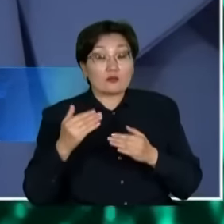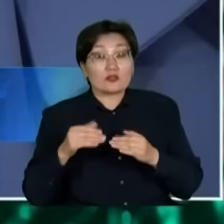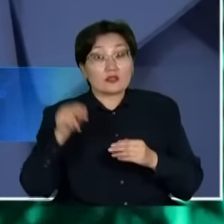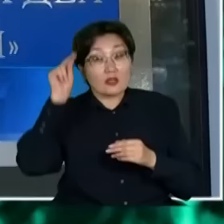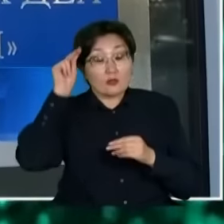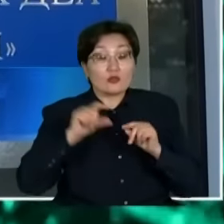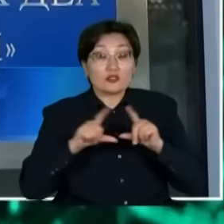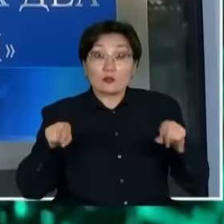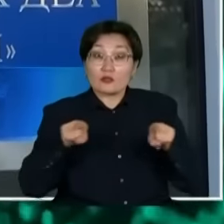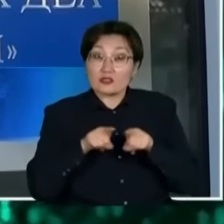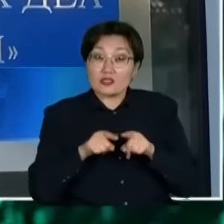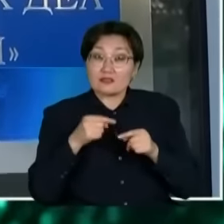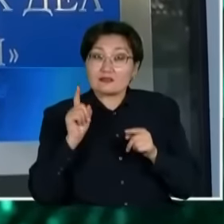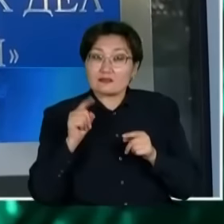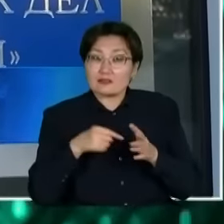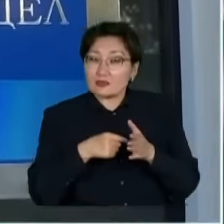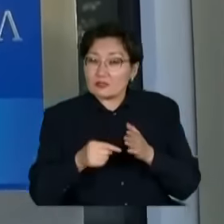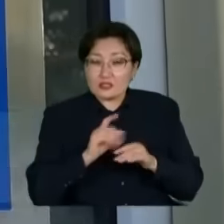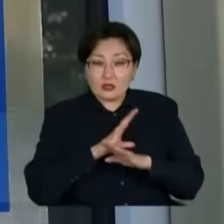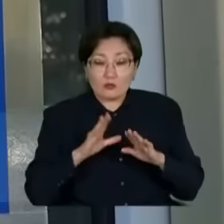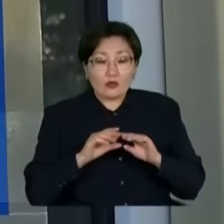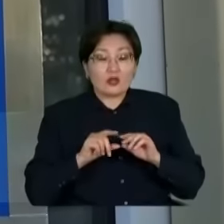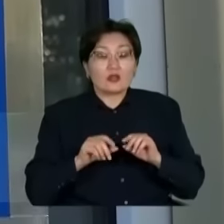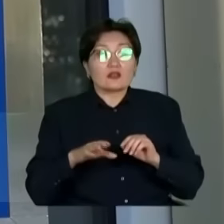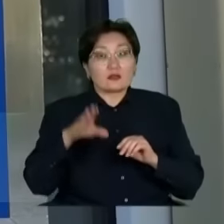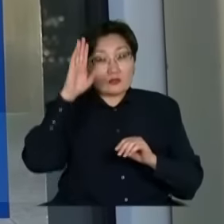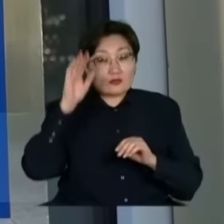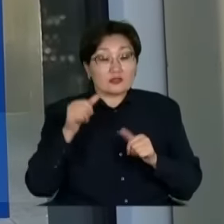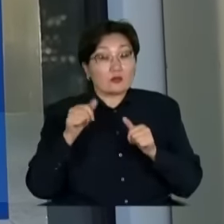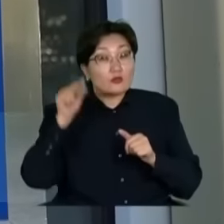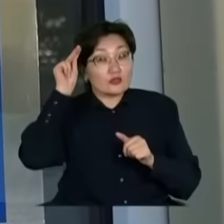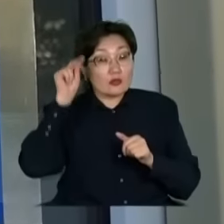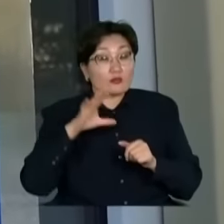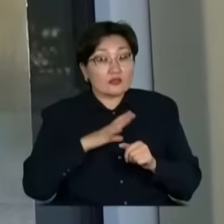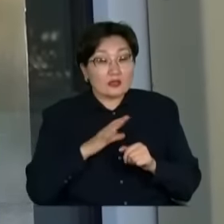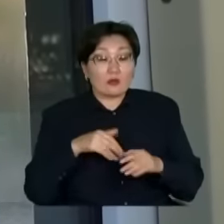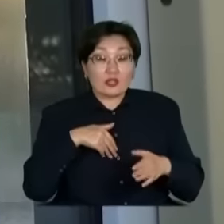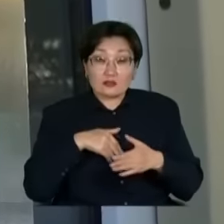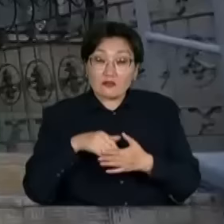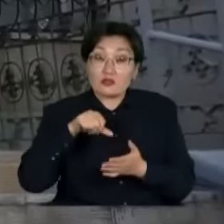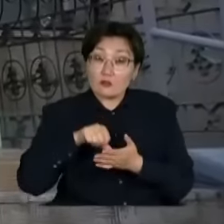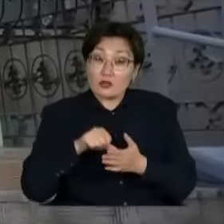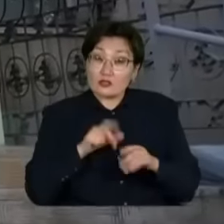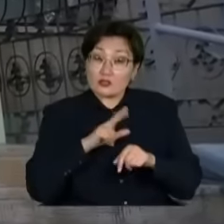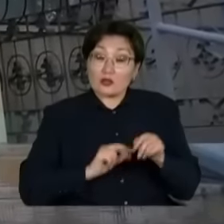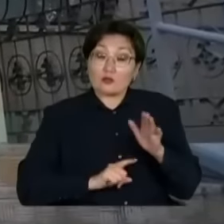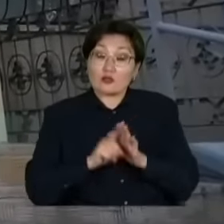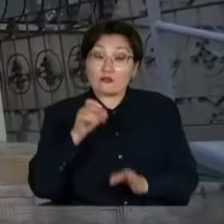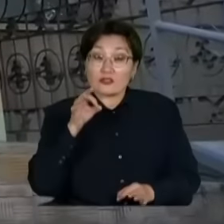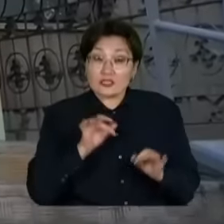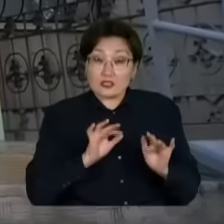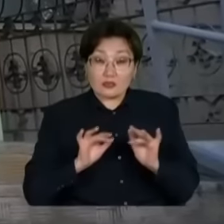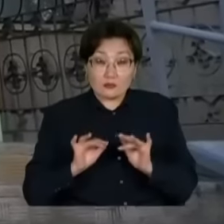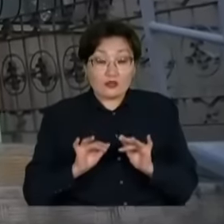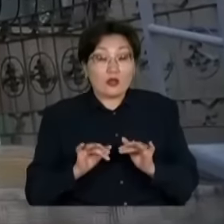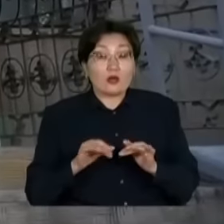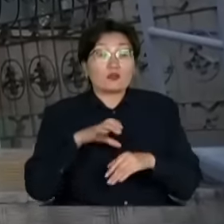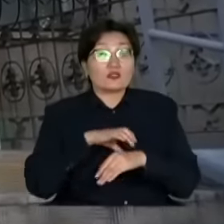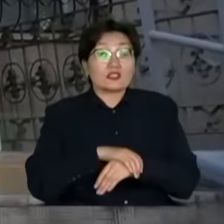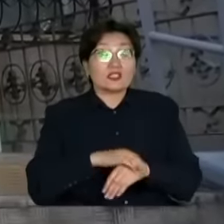учреждения таких Замечаний не было у школьника была хорошая успеваемость он был активным полиция возбудила уголовное дело по